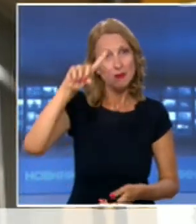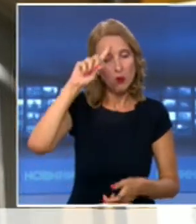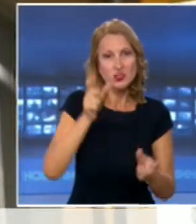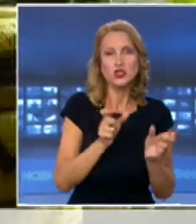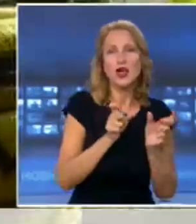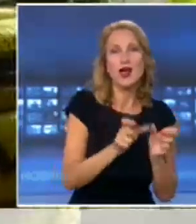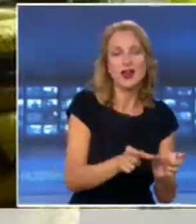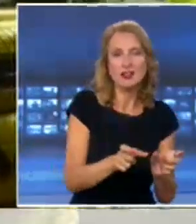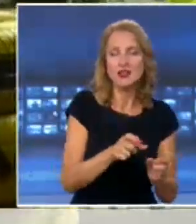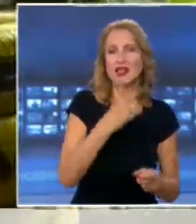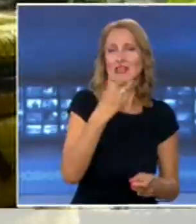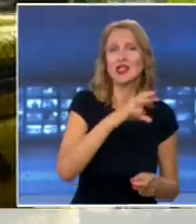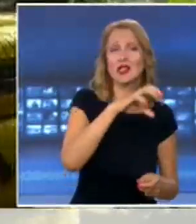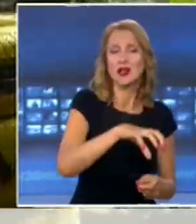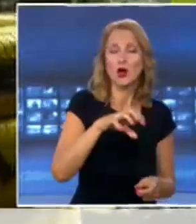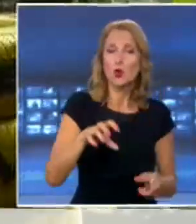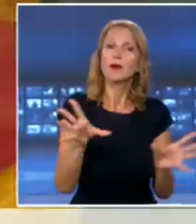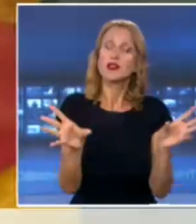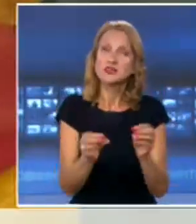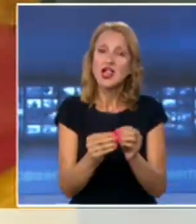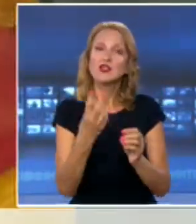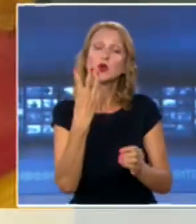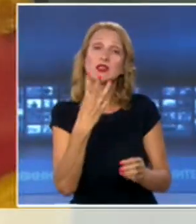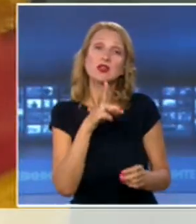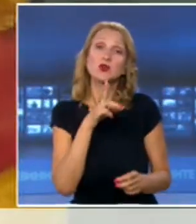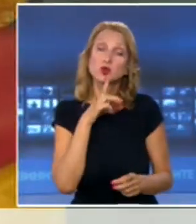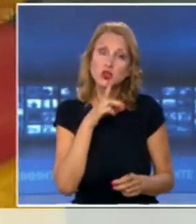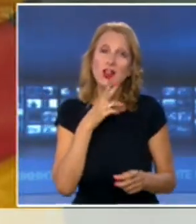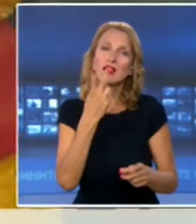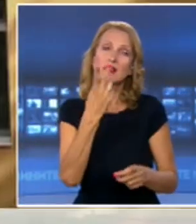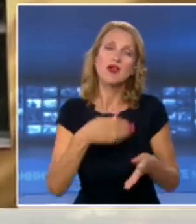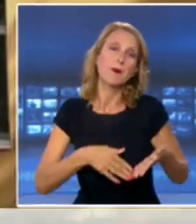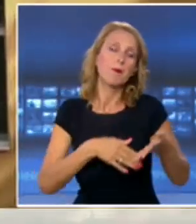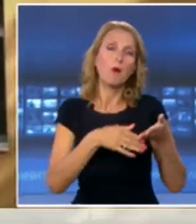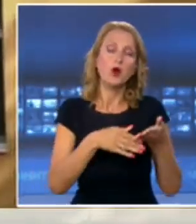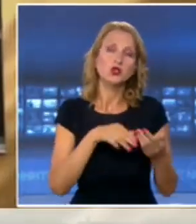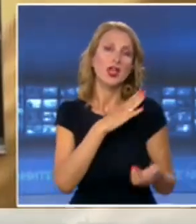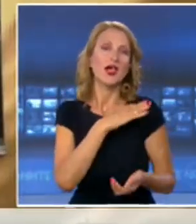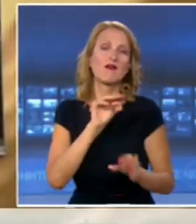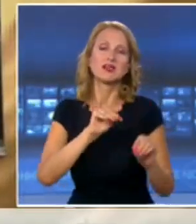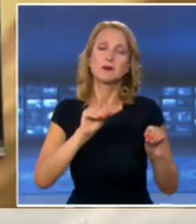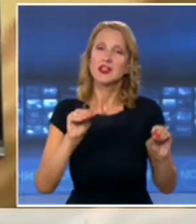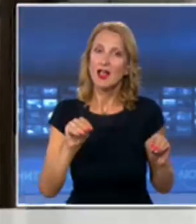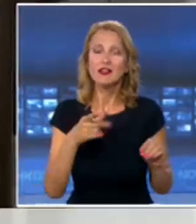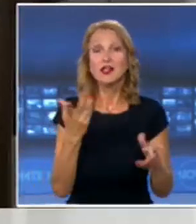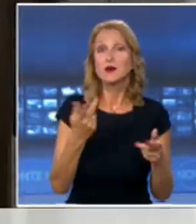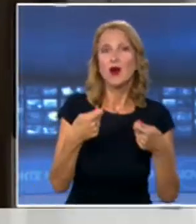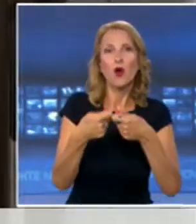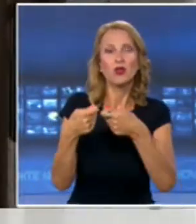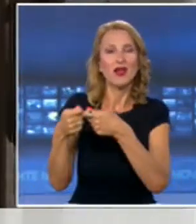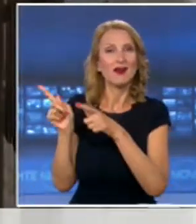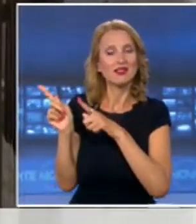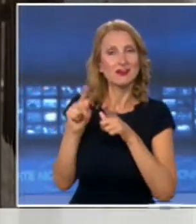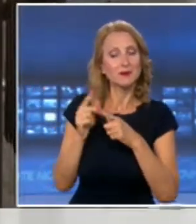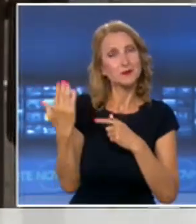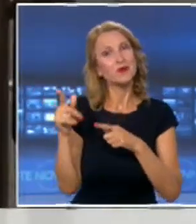момчета от 3 групи, заедно с 3 учителки и 2 помощни възпитателки, които са били контактни на вече заразените. В